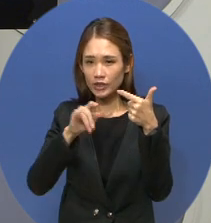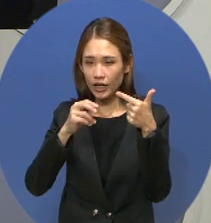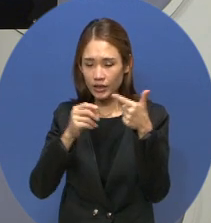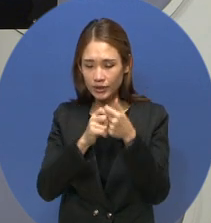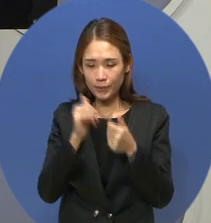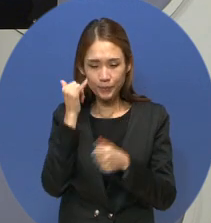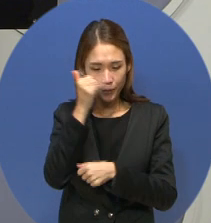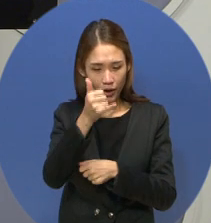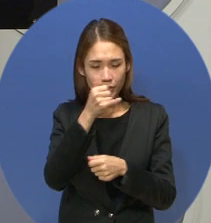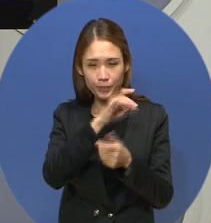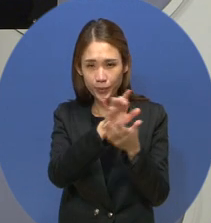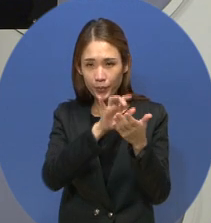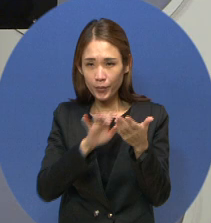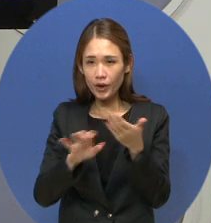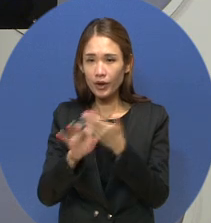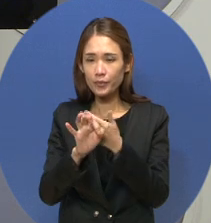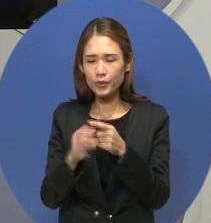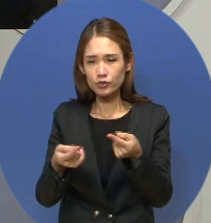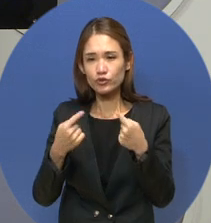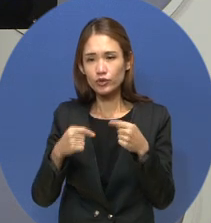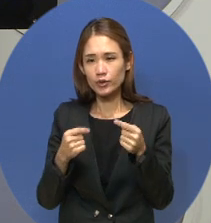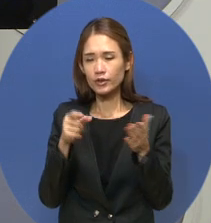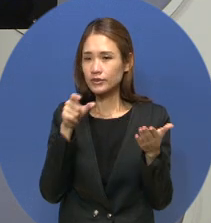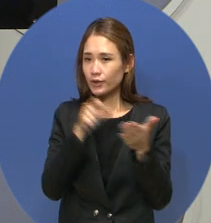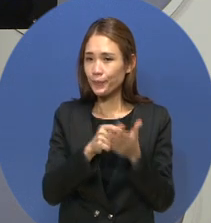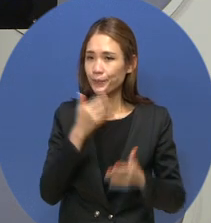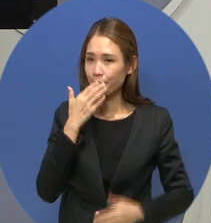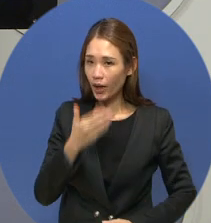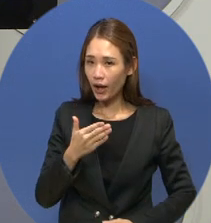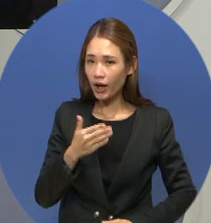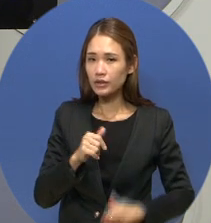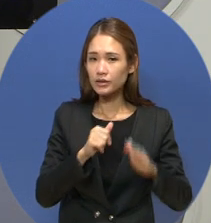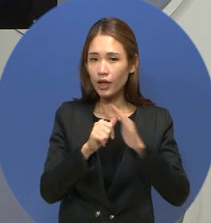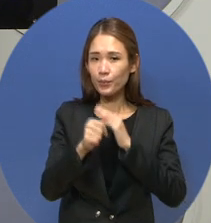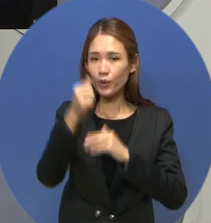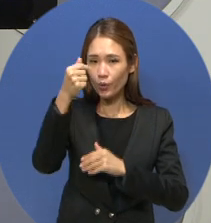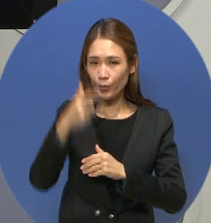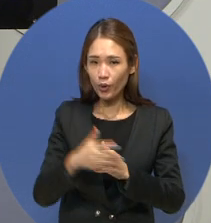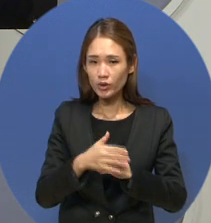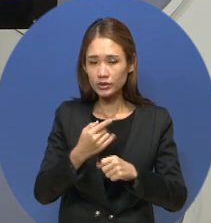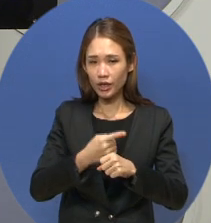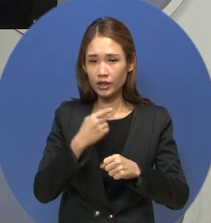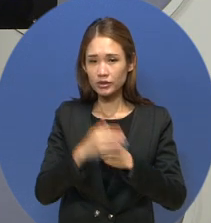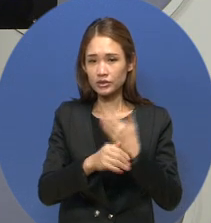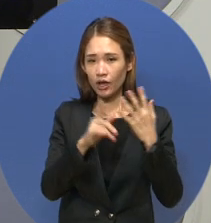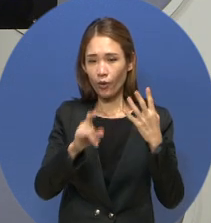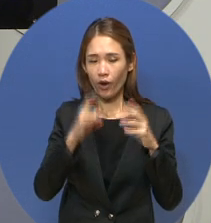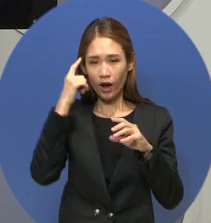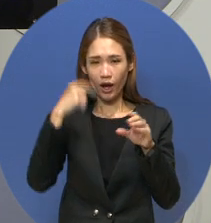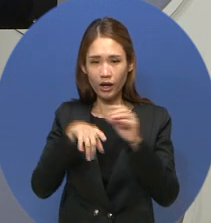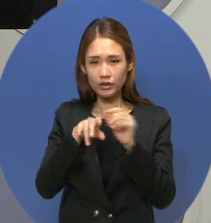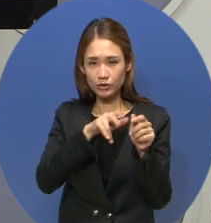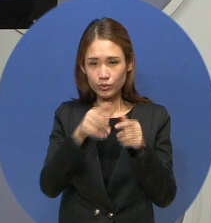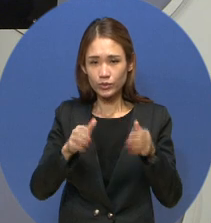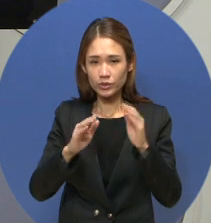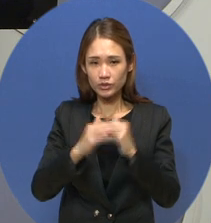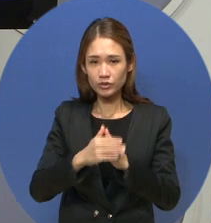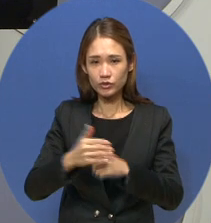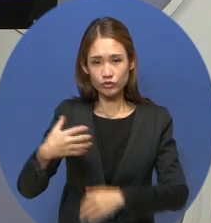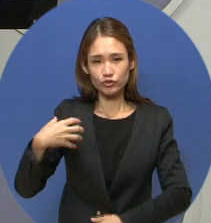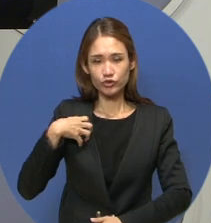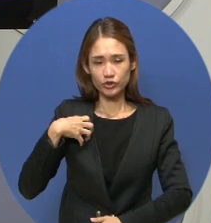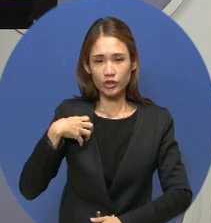출입 등록이 가능하도록 지원합니다 대표번호 는 지난해 4월 과학이 정통부가 신설한 수신자부담